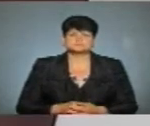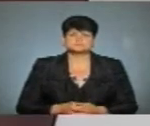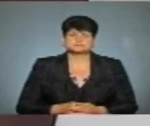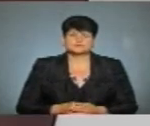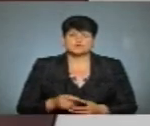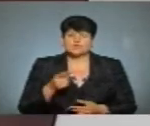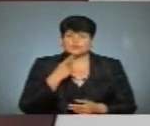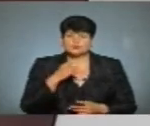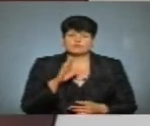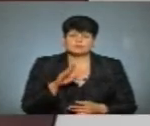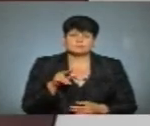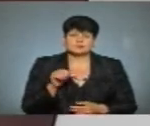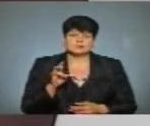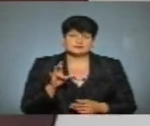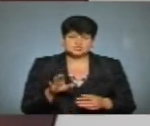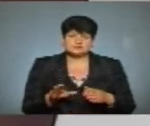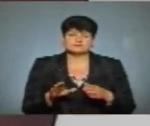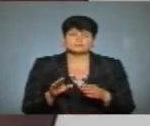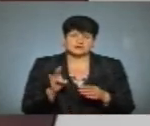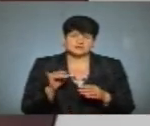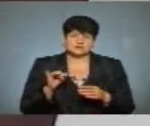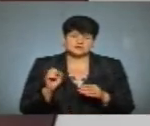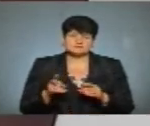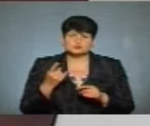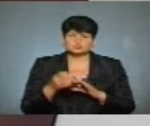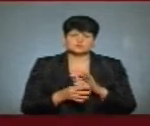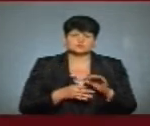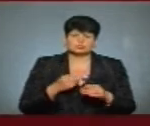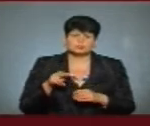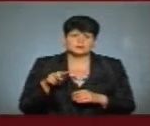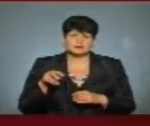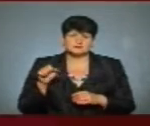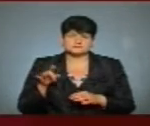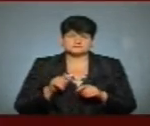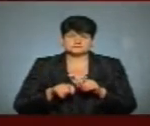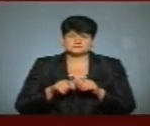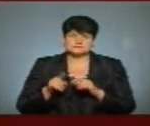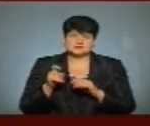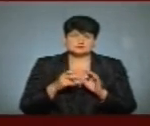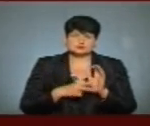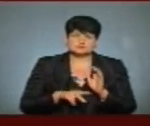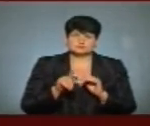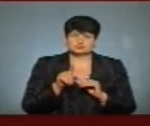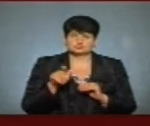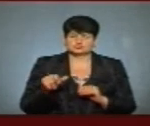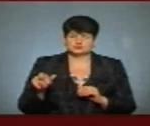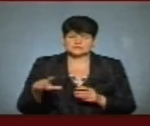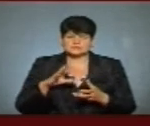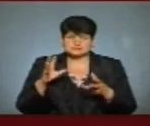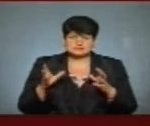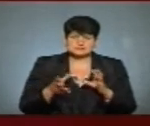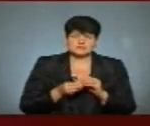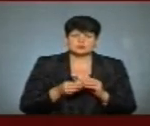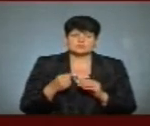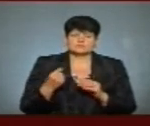За словами Володимира Паничева, за добу методом полімеразно-ланцюгової реакції протестували 171 людину. Загалом цим методом